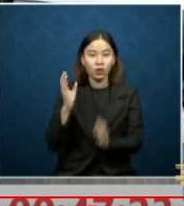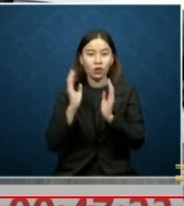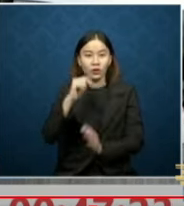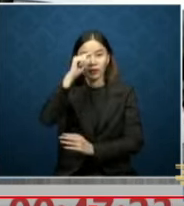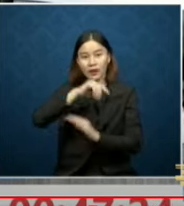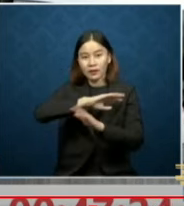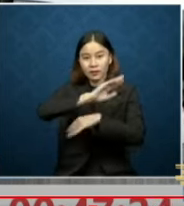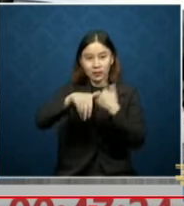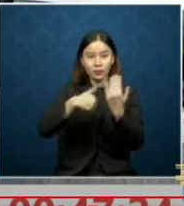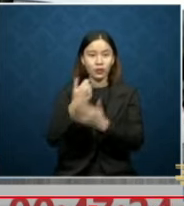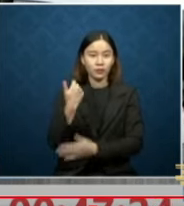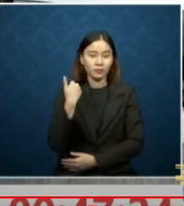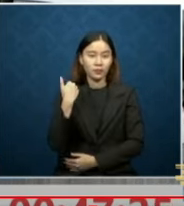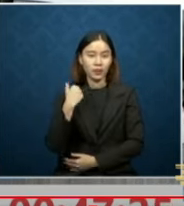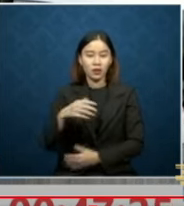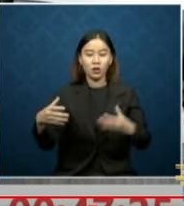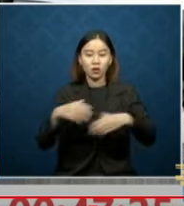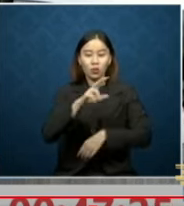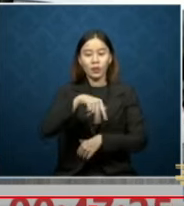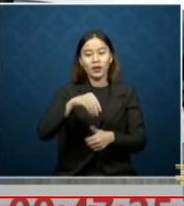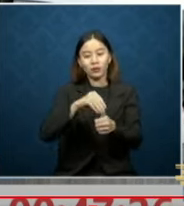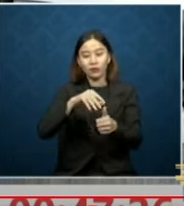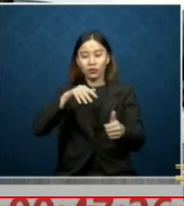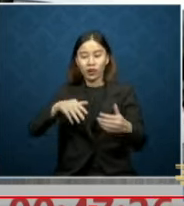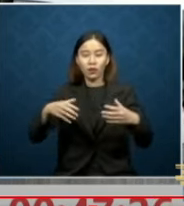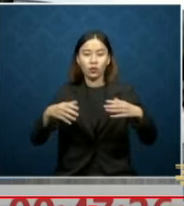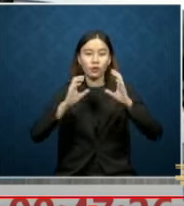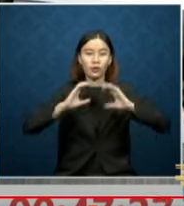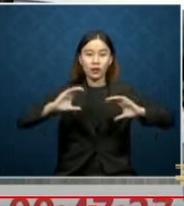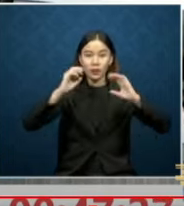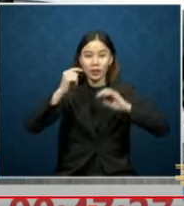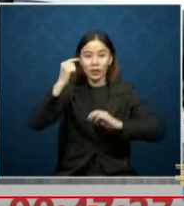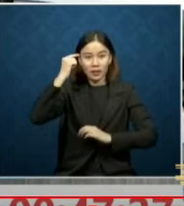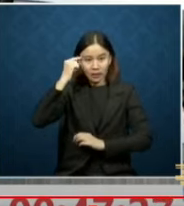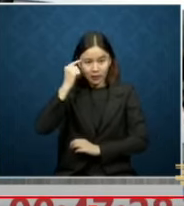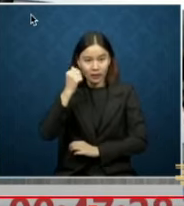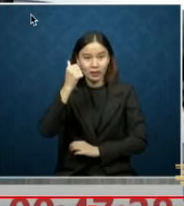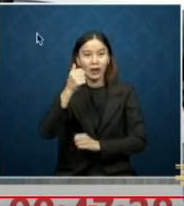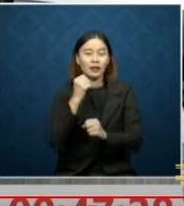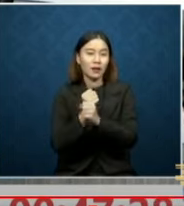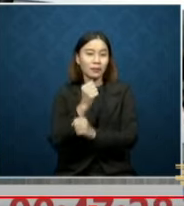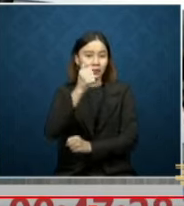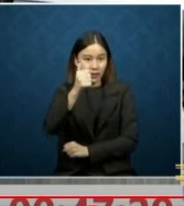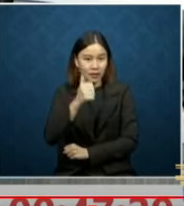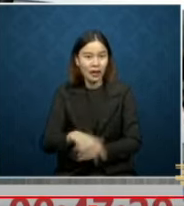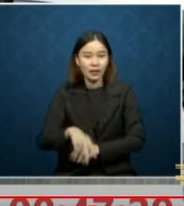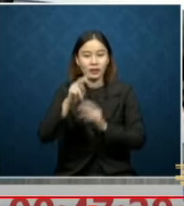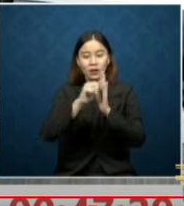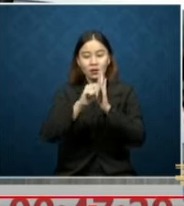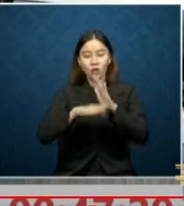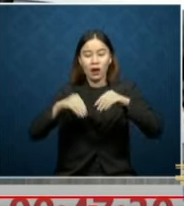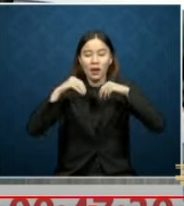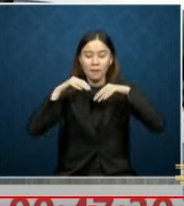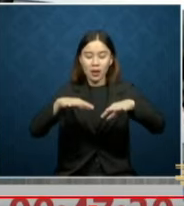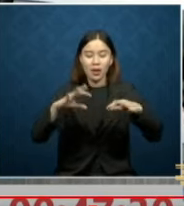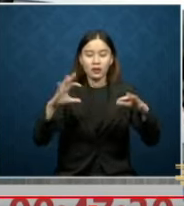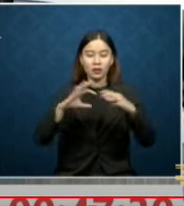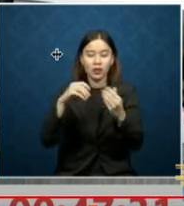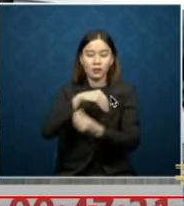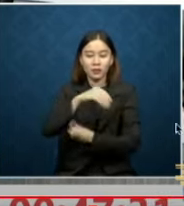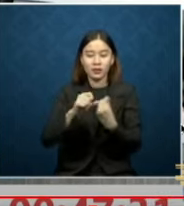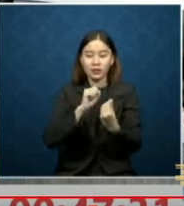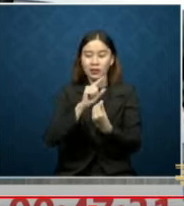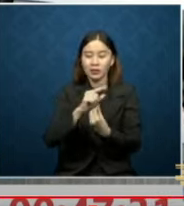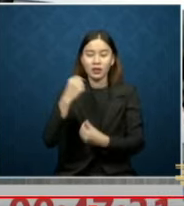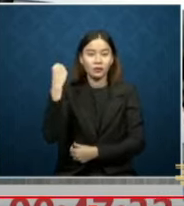ศเพื่อไทยแกนนำรัฐบาลคิดใหญ่ทำเป็นออกนโยบายทางด้านเศรษฐกิจทุก